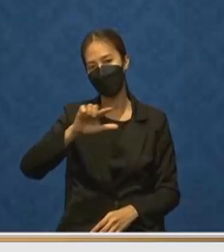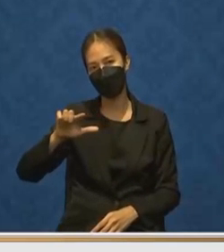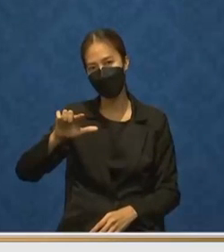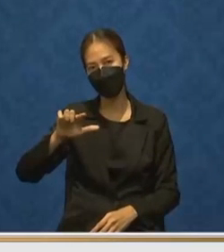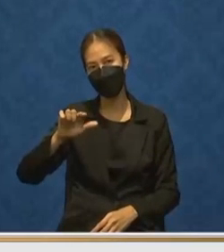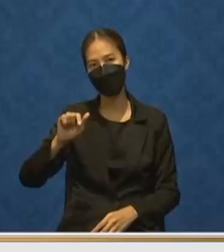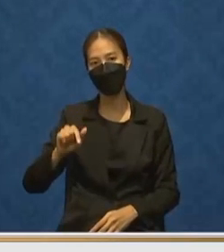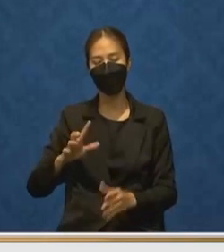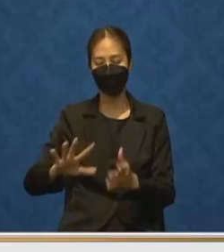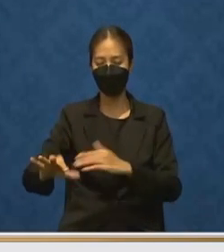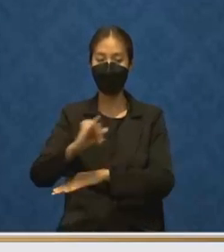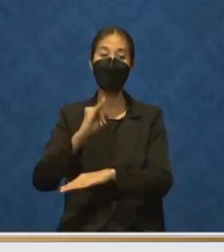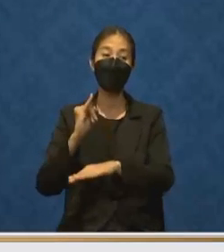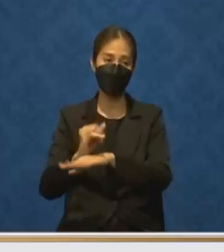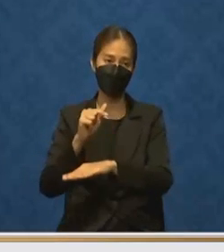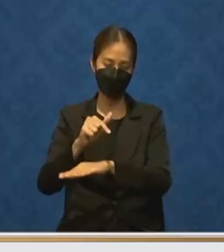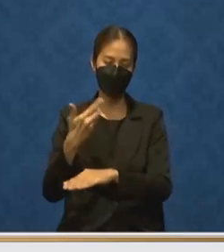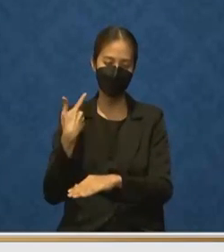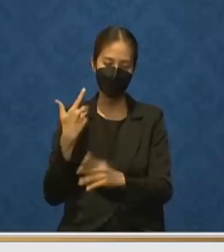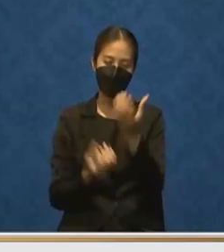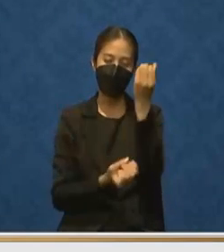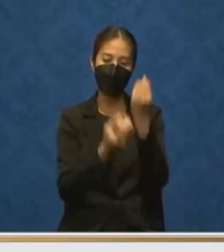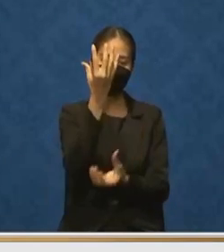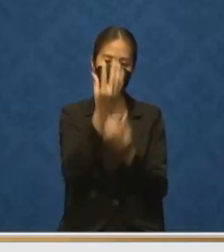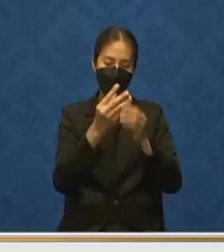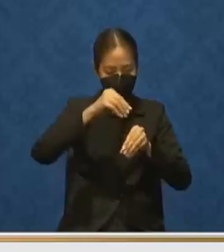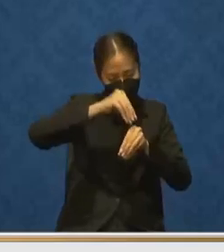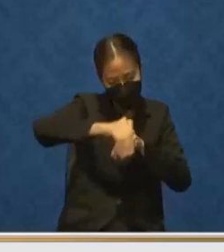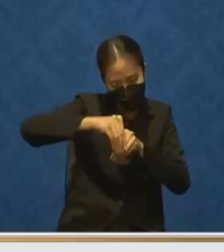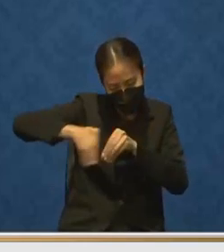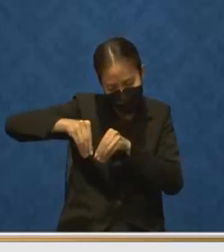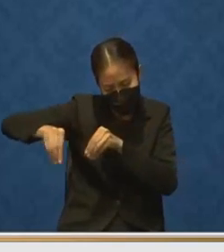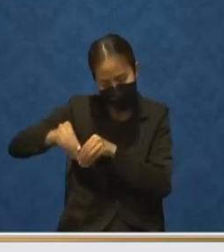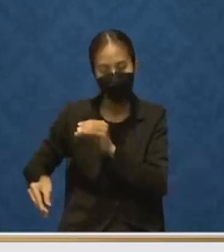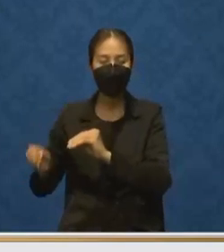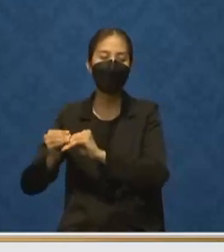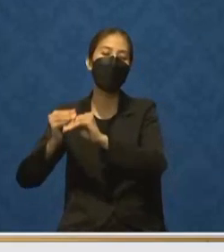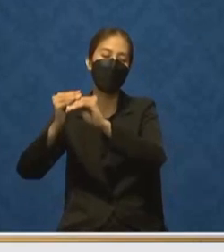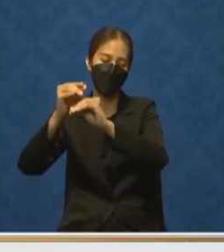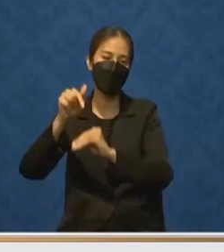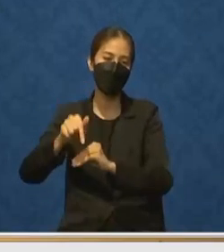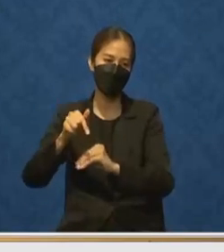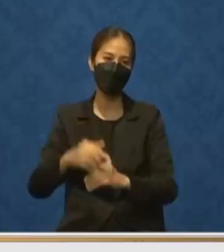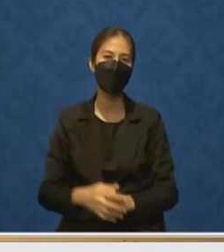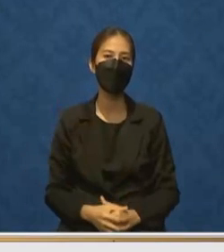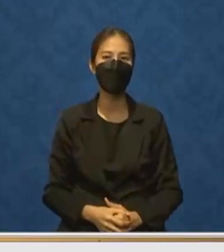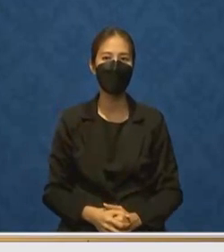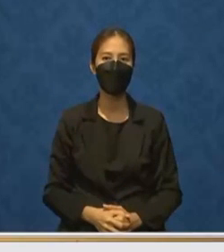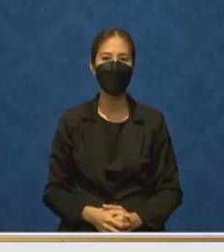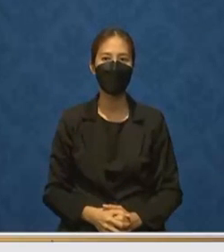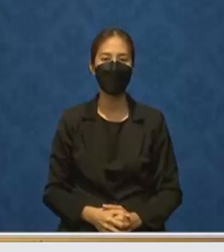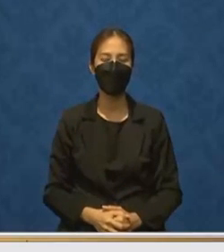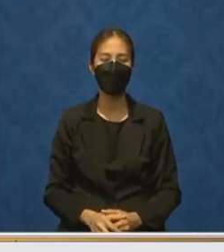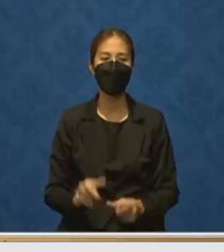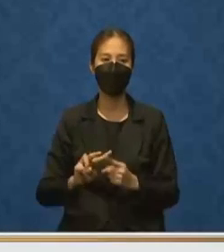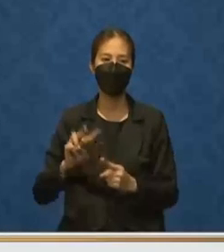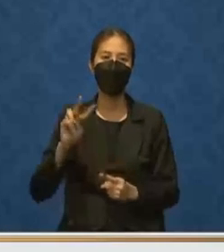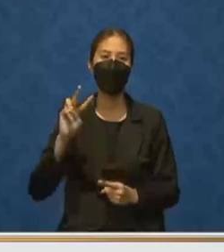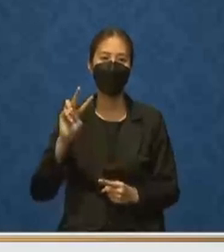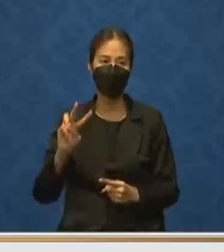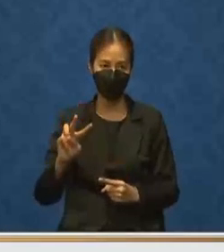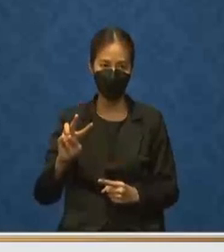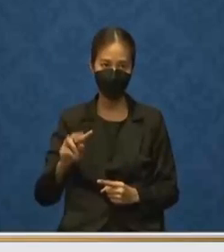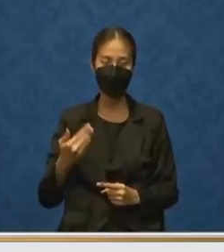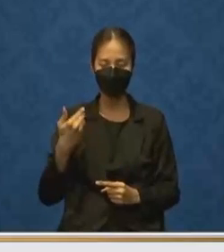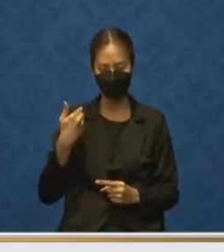183ไร่และปลูกป่าฟื้นฟู 14,970 ไร่ 2. การสร้างการเติบโตอ